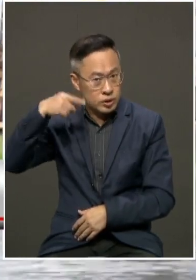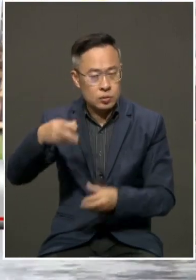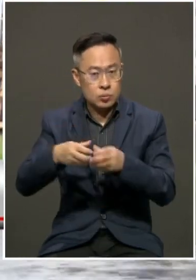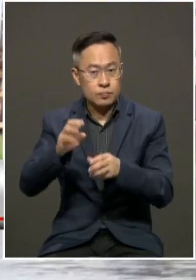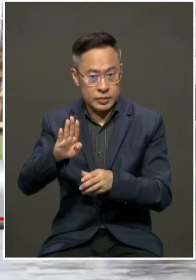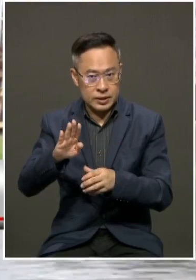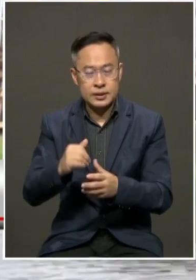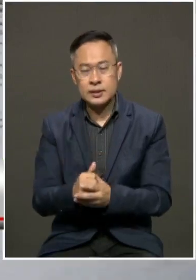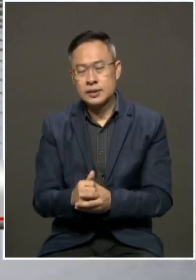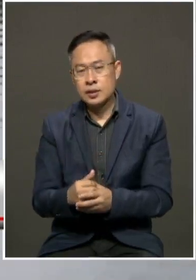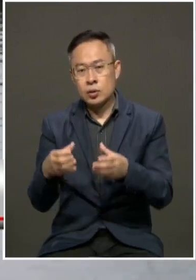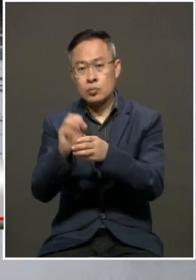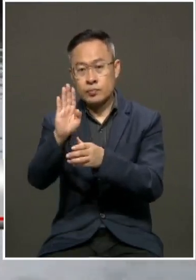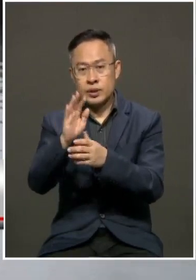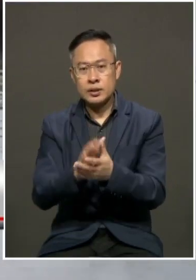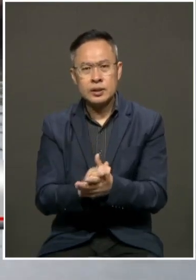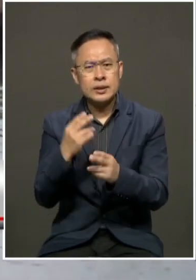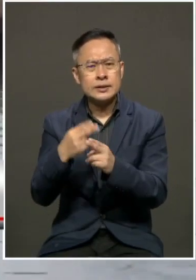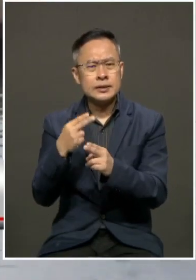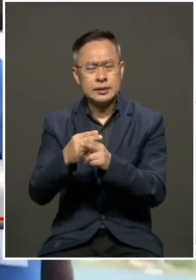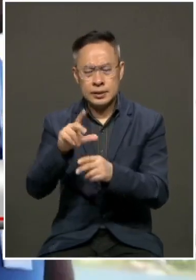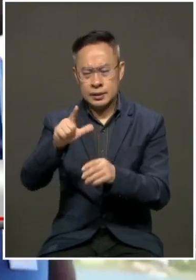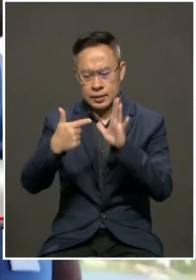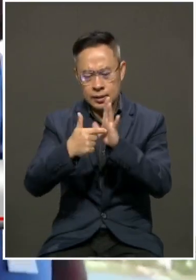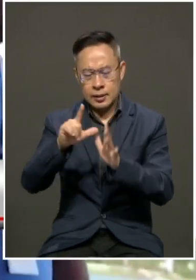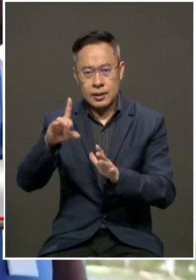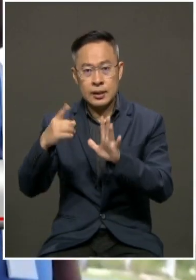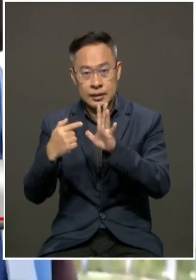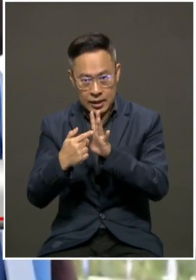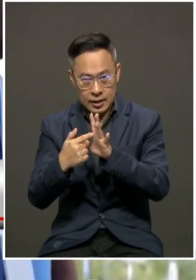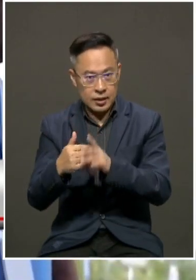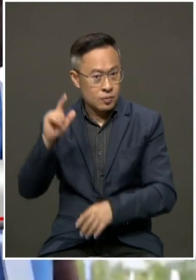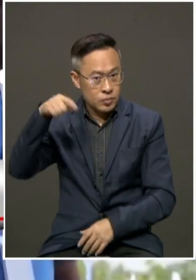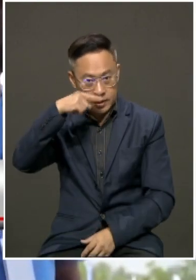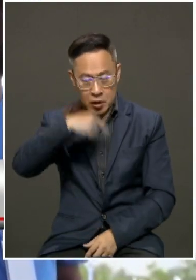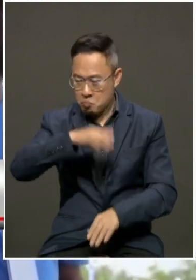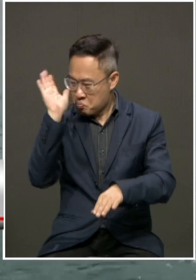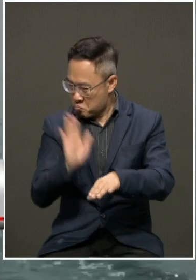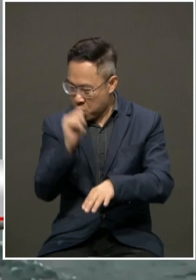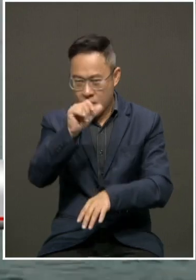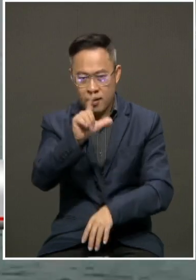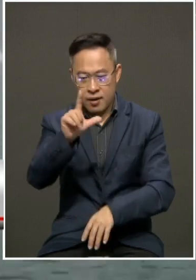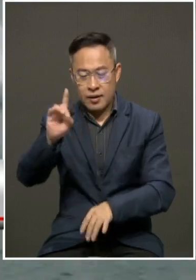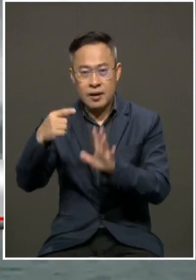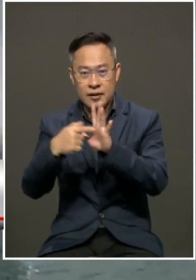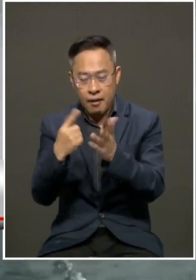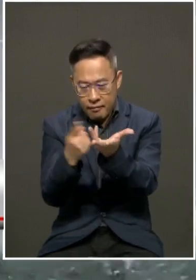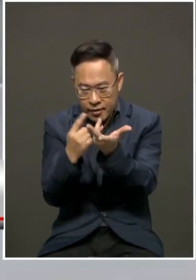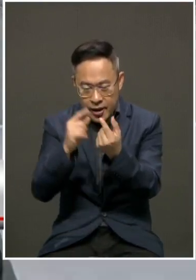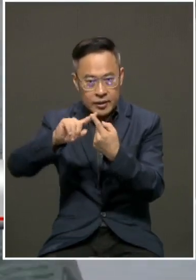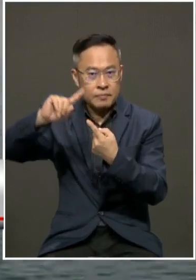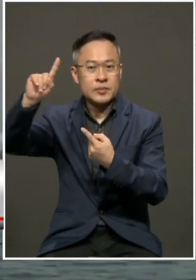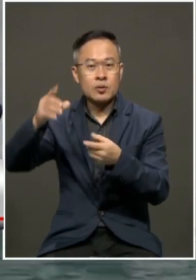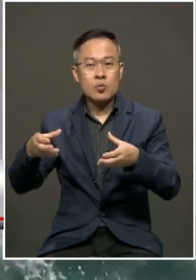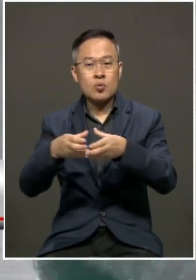ปรากฏว่าหลิวค่ะโชว์ลีลาได้อย่างยอดเยี่ยมนะคะแล้วก็ทำคะแนนขึ้นมาเป็นอันดับ